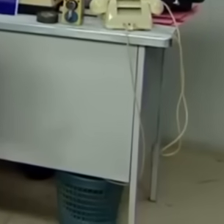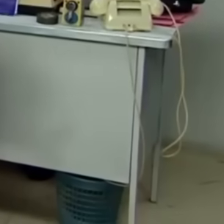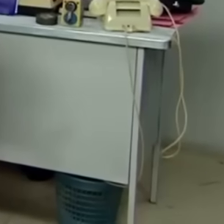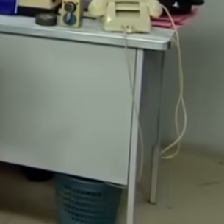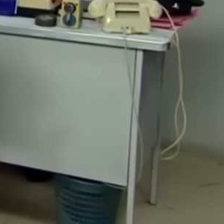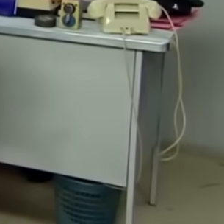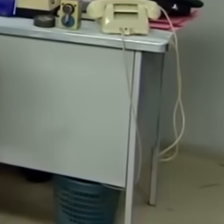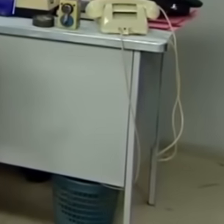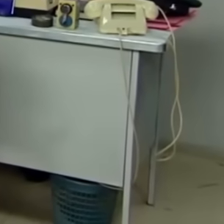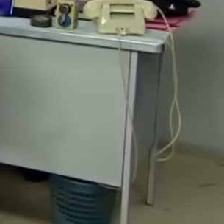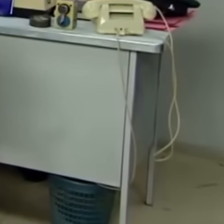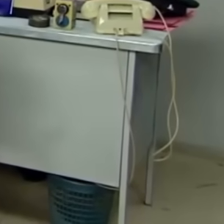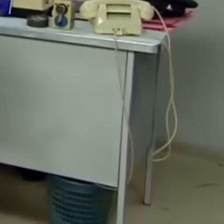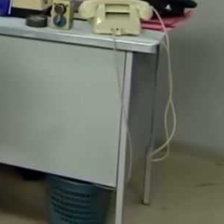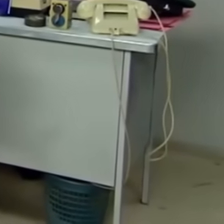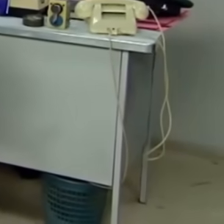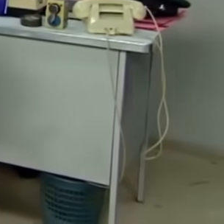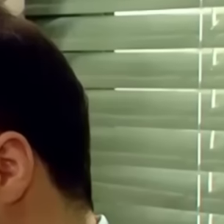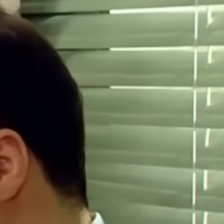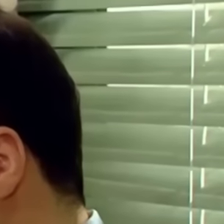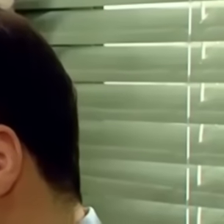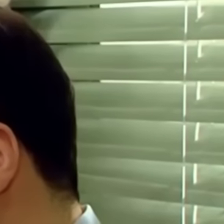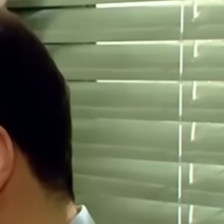seyrediyor. Patladı patlayacak, kendini zor tutuyor.